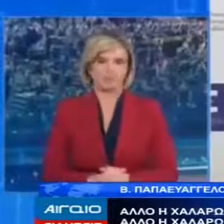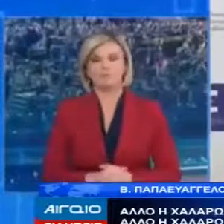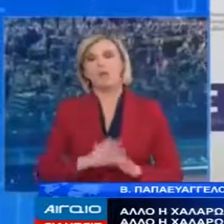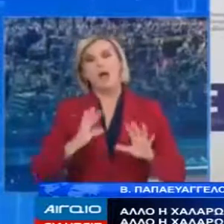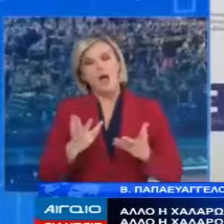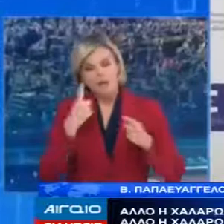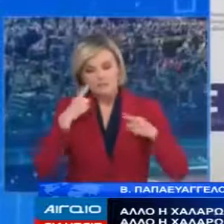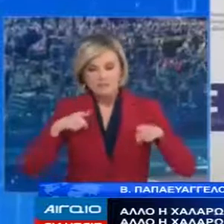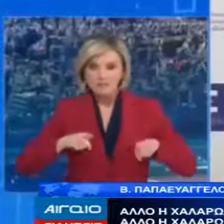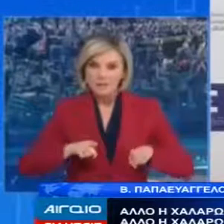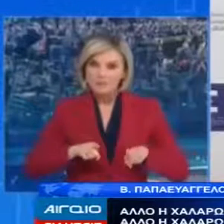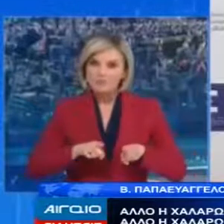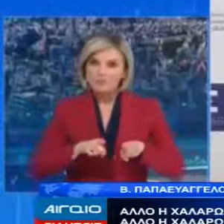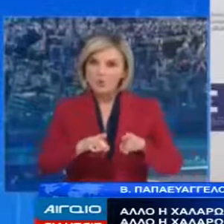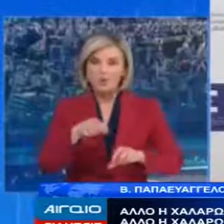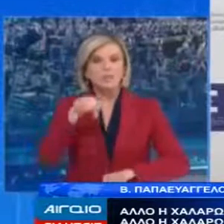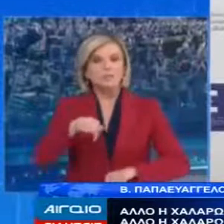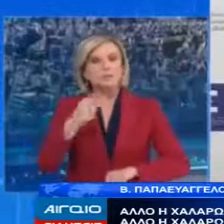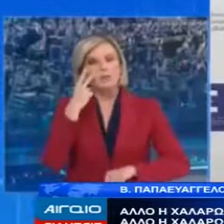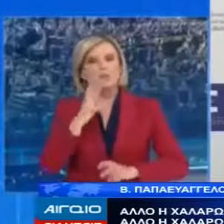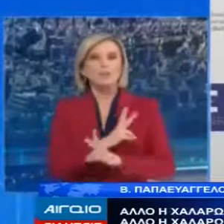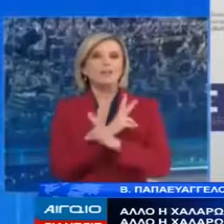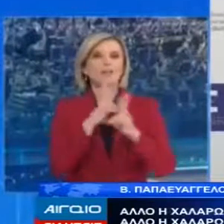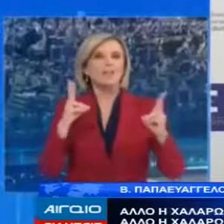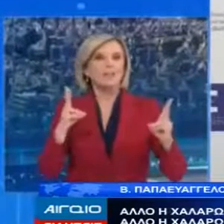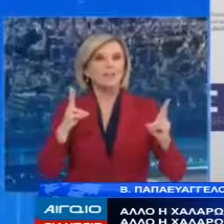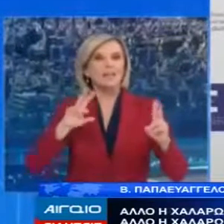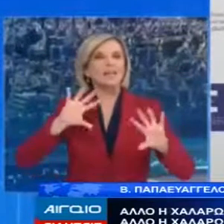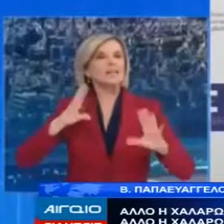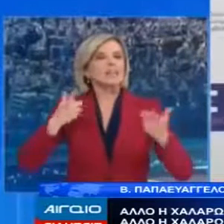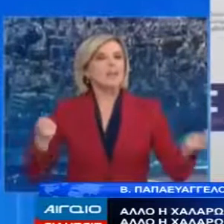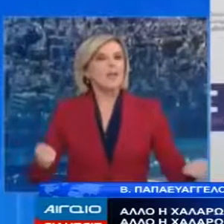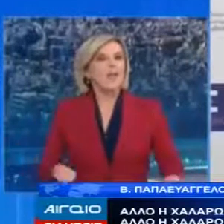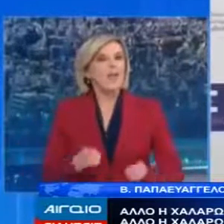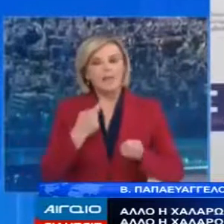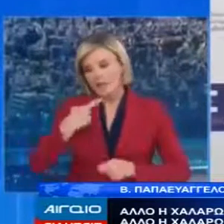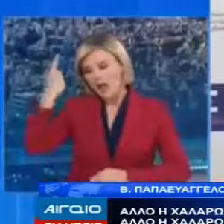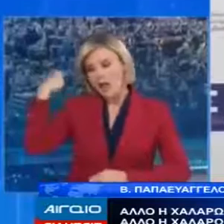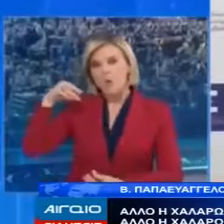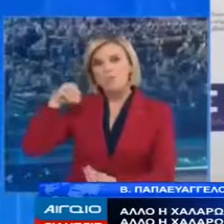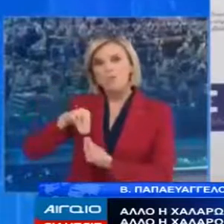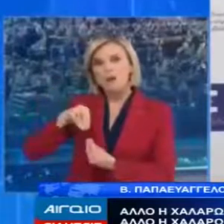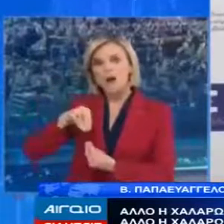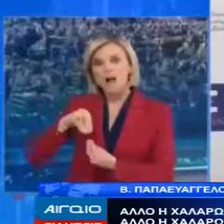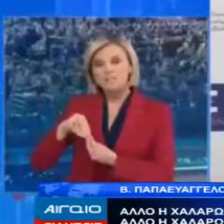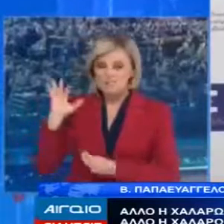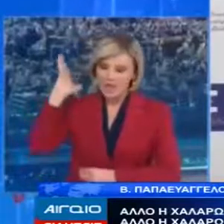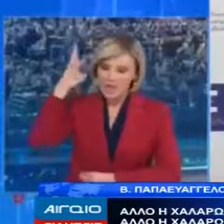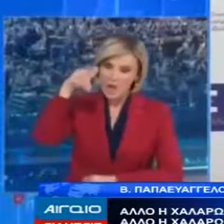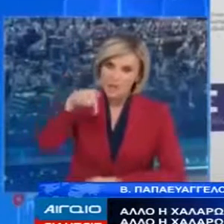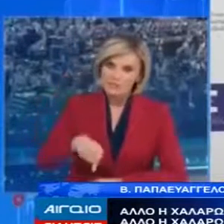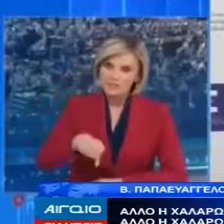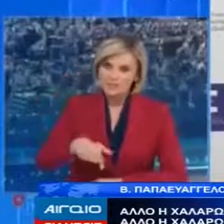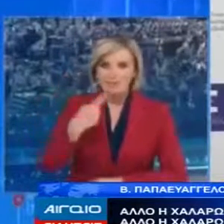σήμερα βλέπουμε πια ξεκάθαρα ποιο είναι το αποτύπωμα από το Πάσχα. Έχουμε αύξηση του αριθμού των νέων κρουσμάτων σε αρκετές περιφερειακές ενότητες